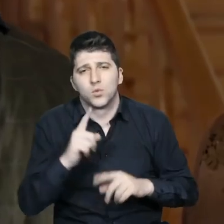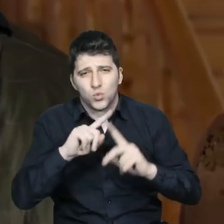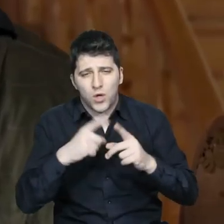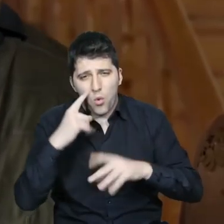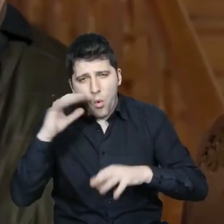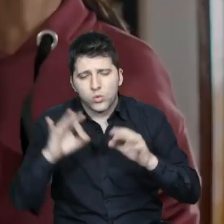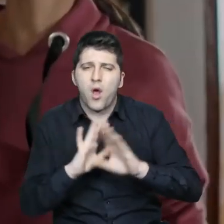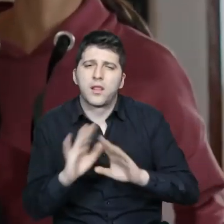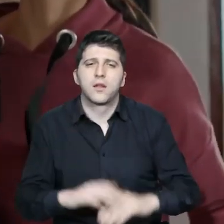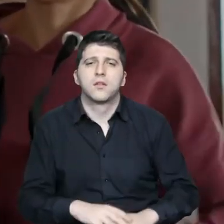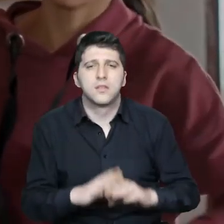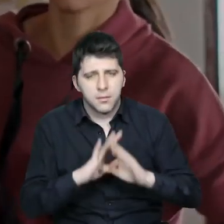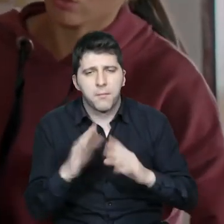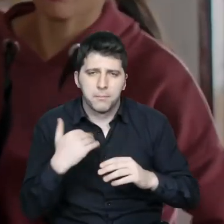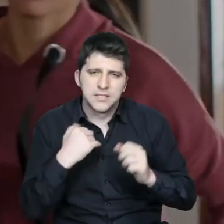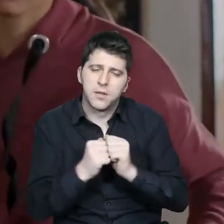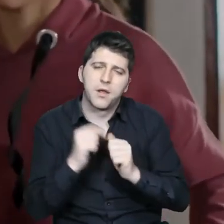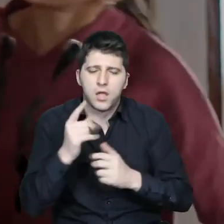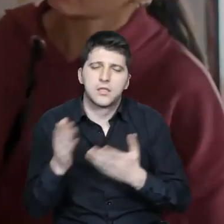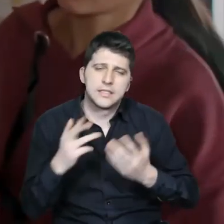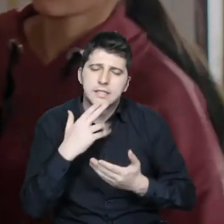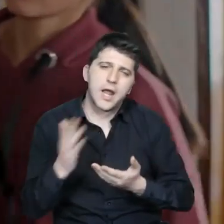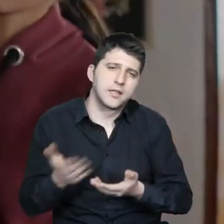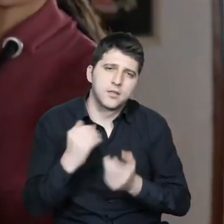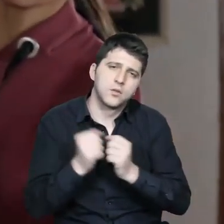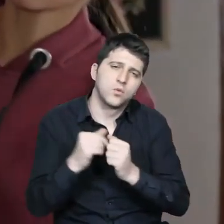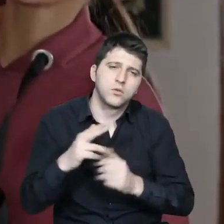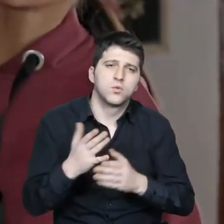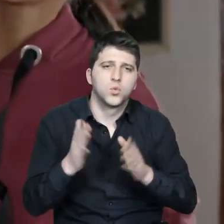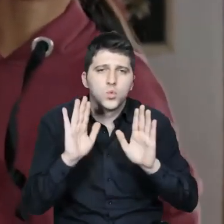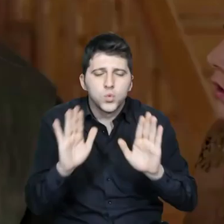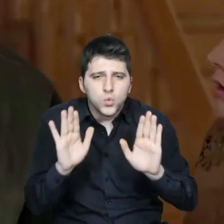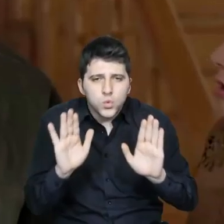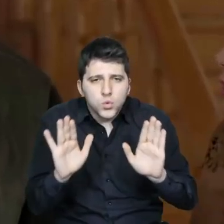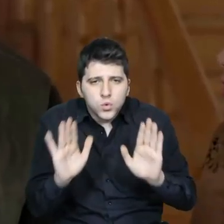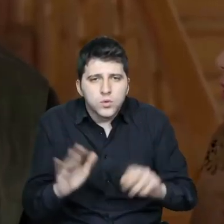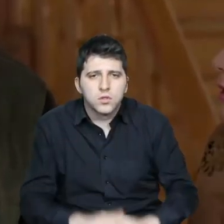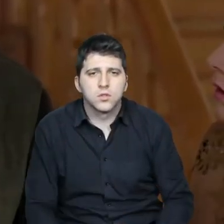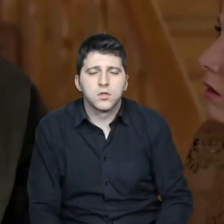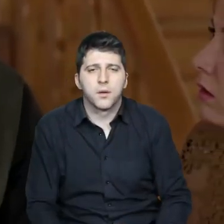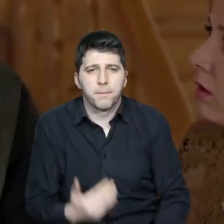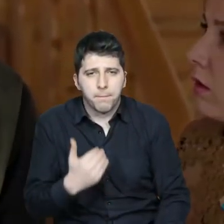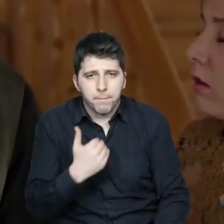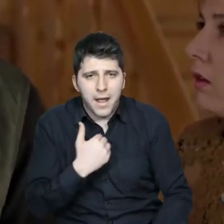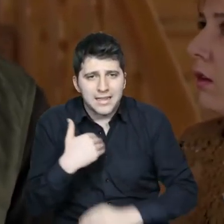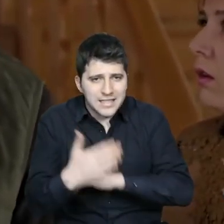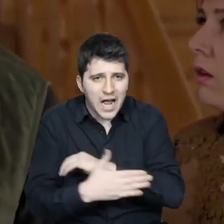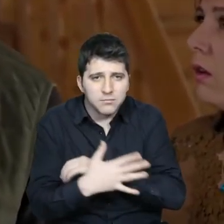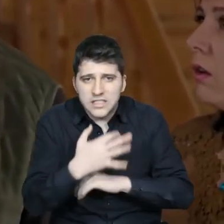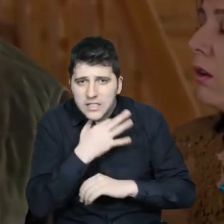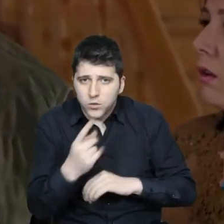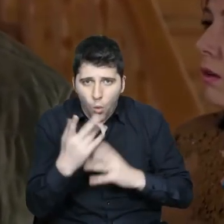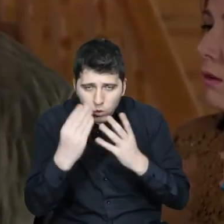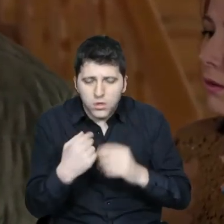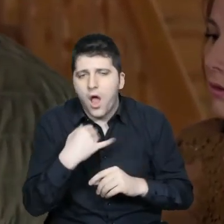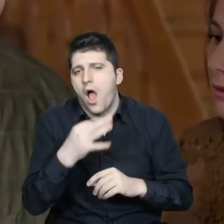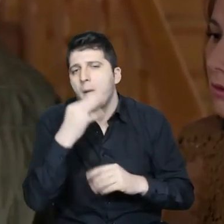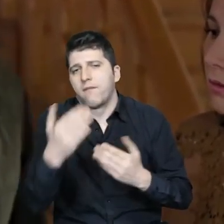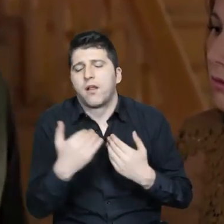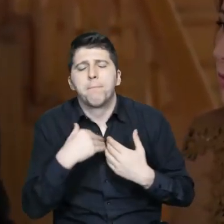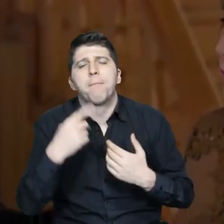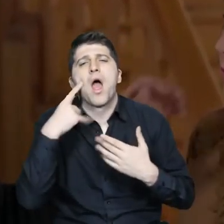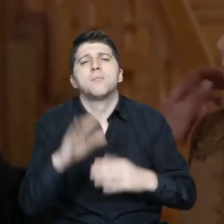kontrol edeceğim, o kadar. İyi tamam, hadi biz de geliyoruz. Yürüyün kızlar, hadi. Ha, yürü. Hep durun, durun, durun, durun. Ben yardıma ihtiyacım olursa haber veririm